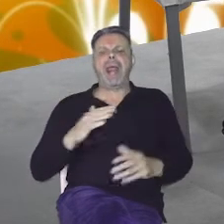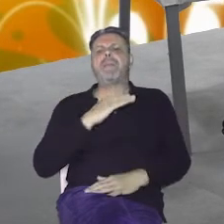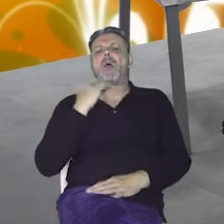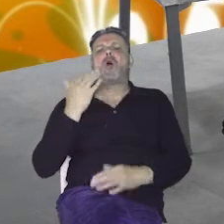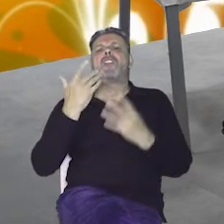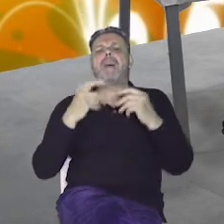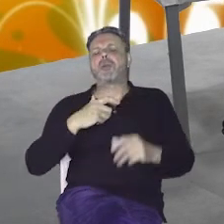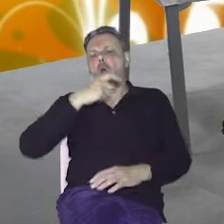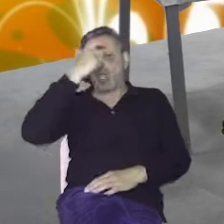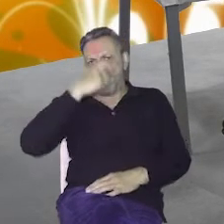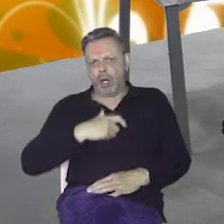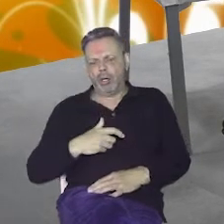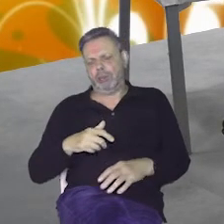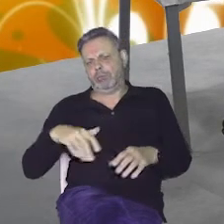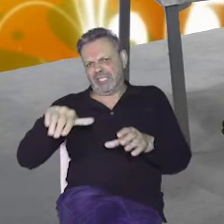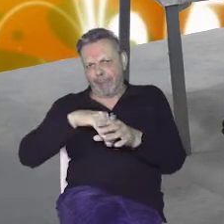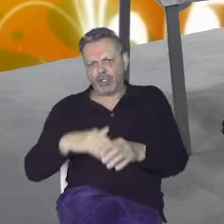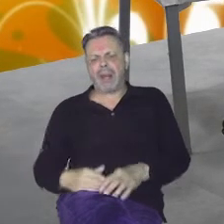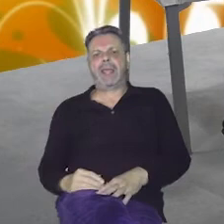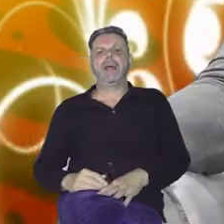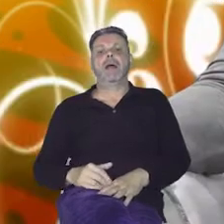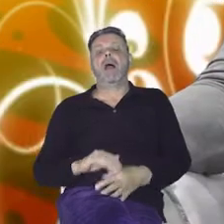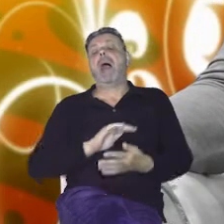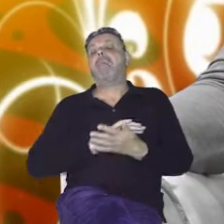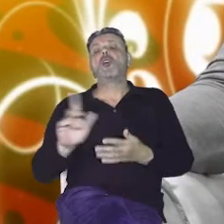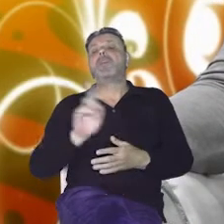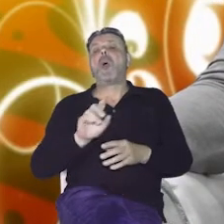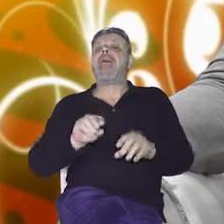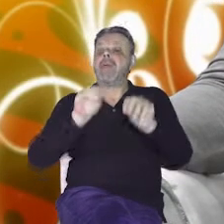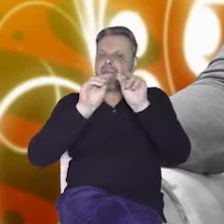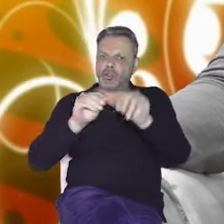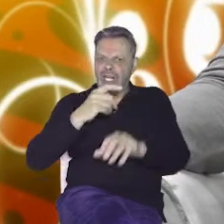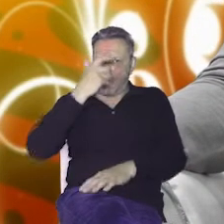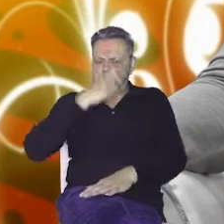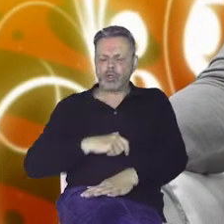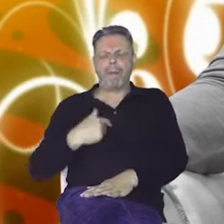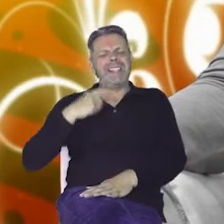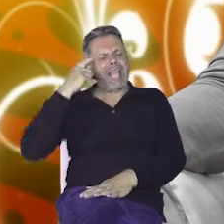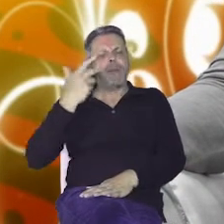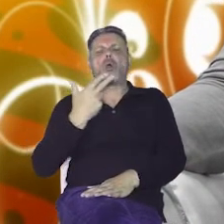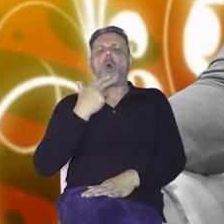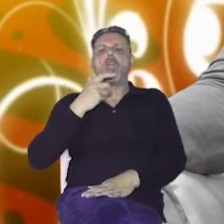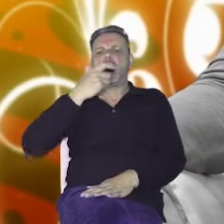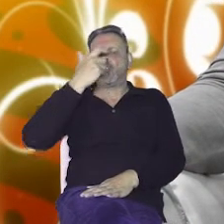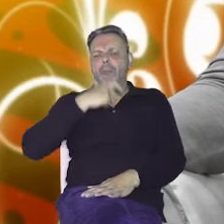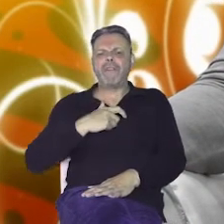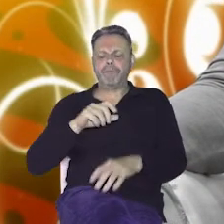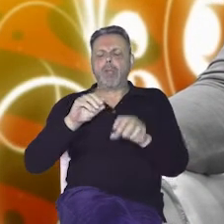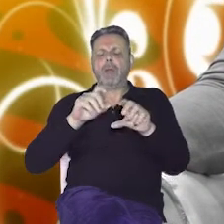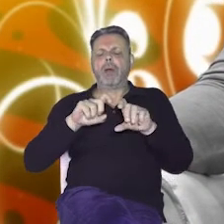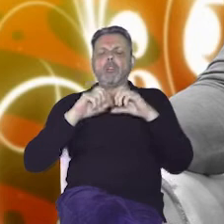broj osoblja, a pogotovo ne educiranog osoblja. Mi točno znamo koji domovi educiraju